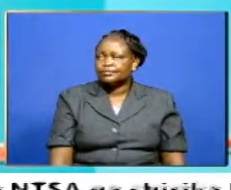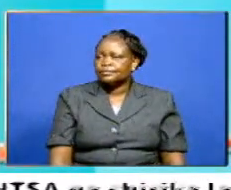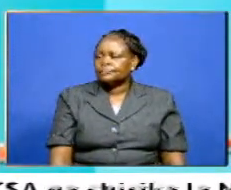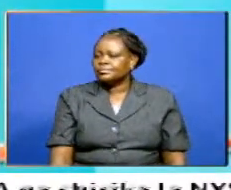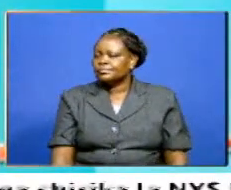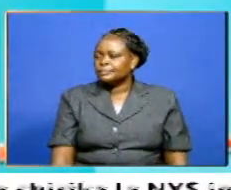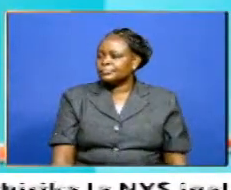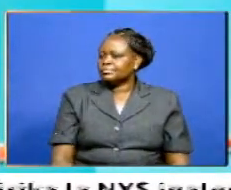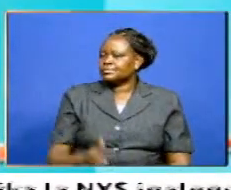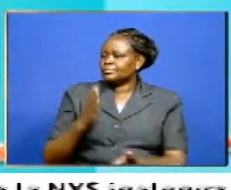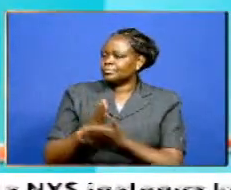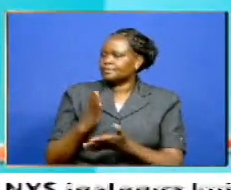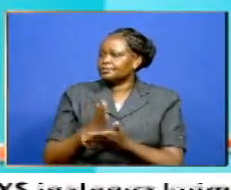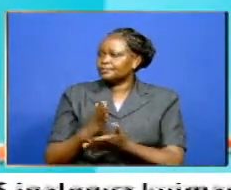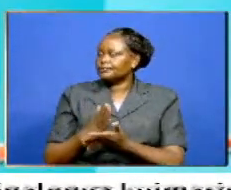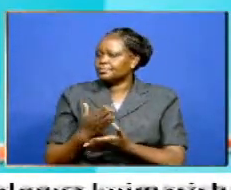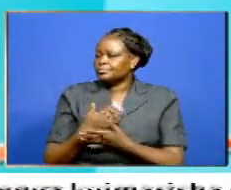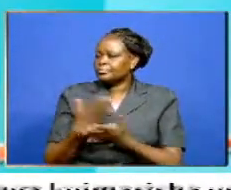kila